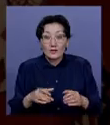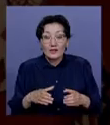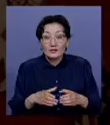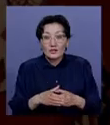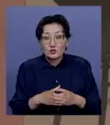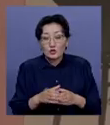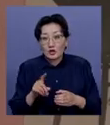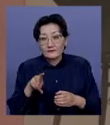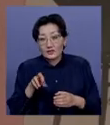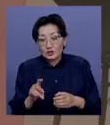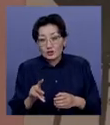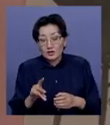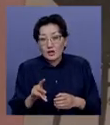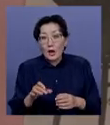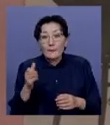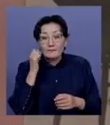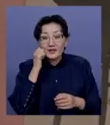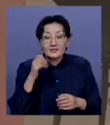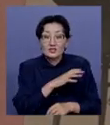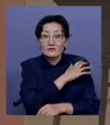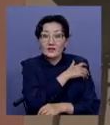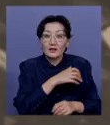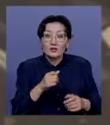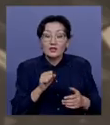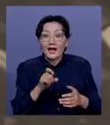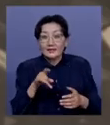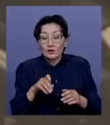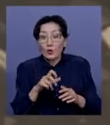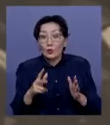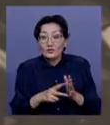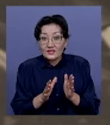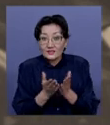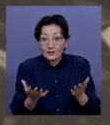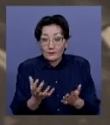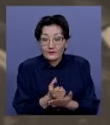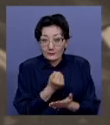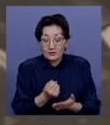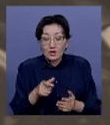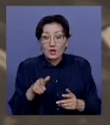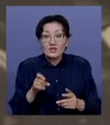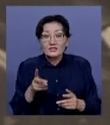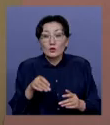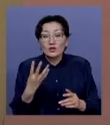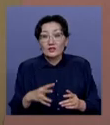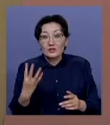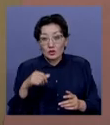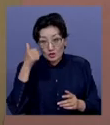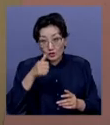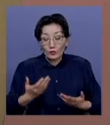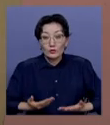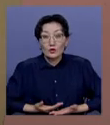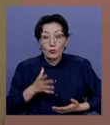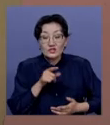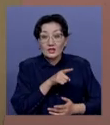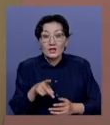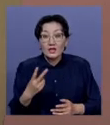алаштанушы Ильяс Жансүгіровтің Мәскеу-Петербор архивінен 18 кітабын тапқан. Оның сөзінше, Ильяс 44 жыл өмір сүрсе, осы